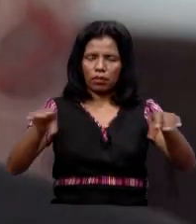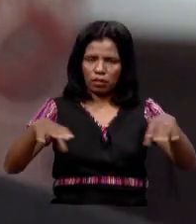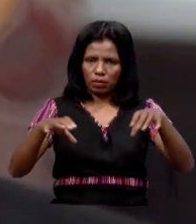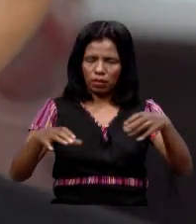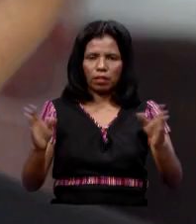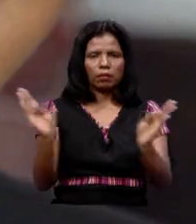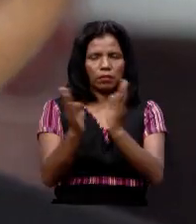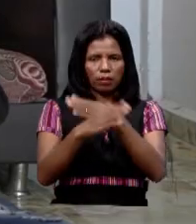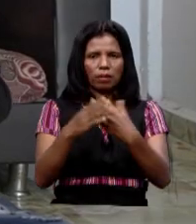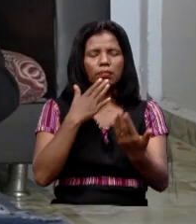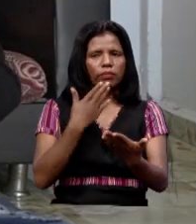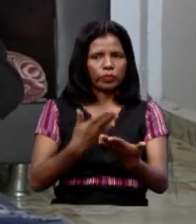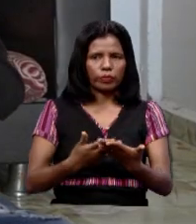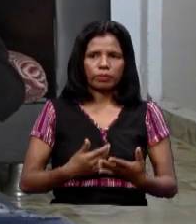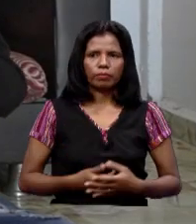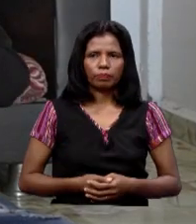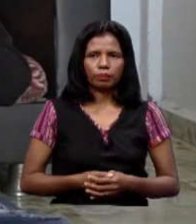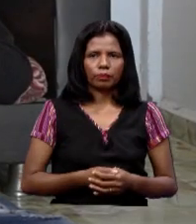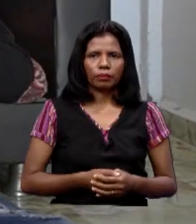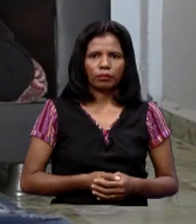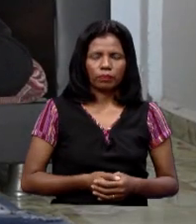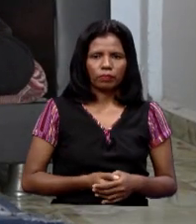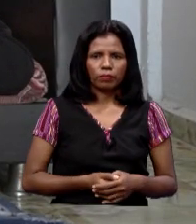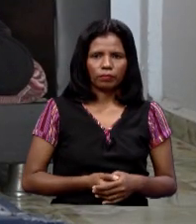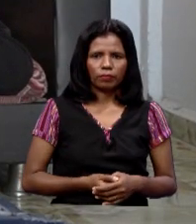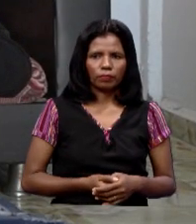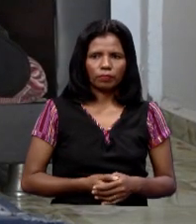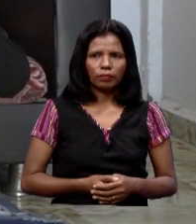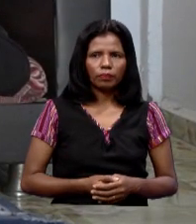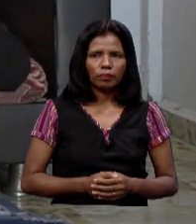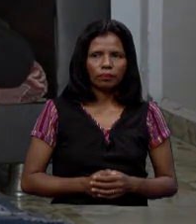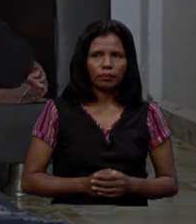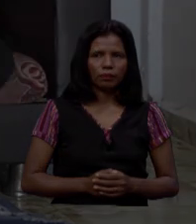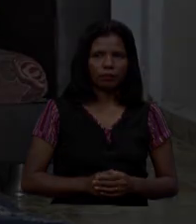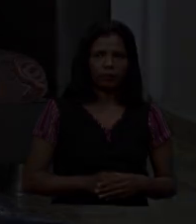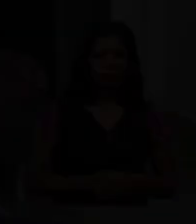atu sai dia klutan. Lucrecia Bakun, Jacinto Fuca, GMN.